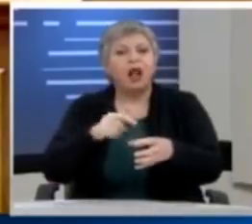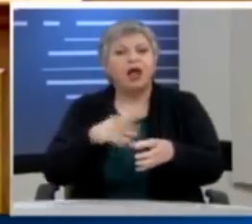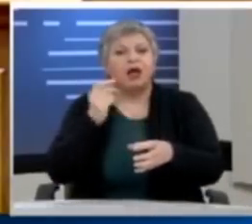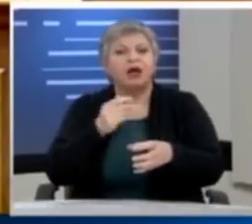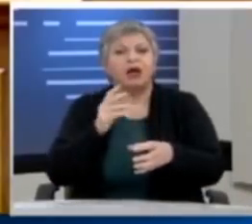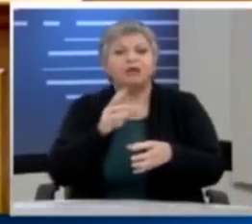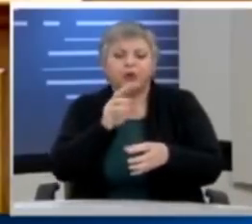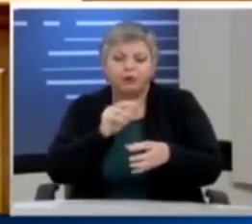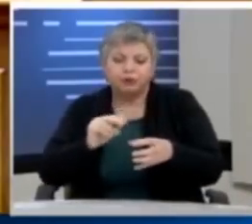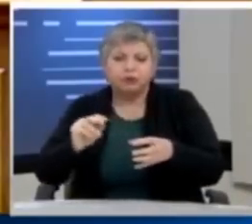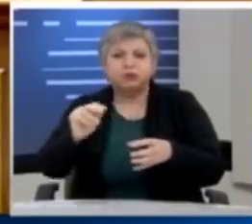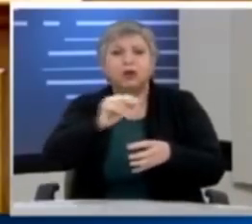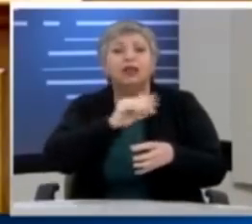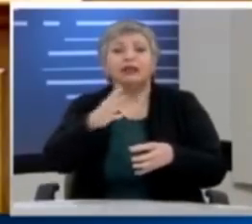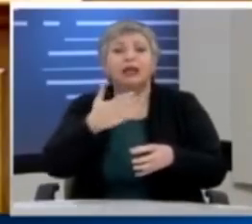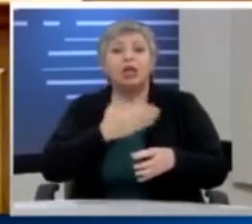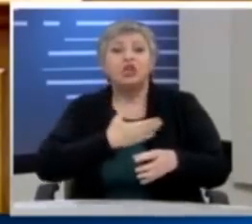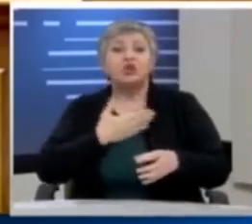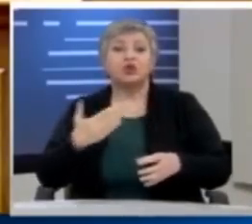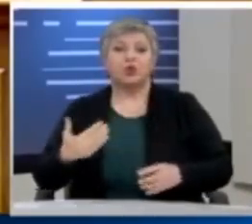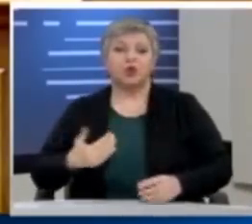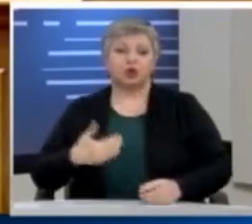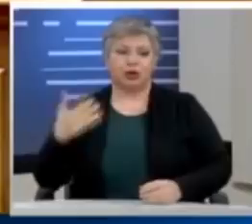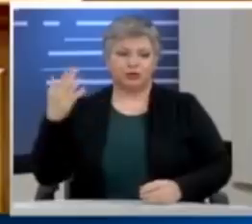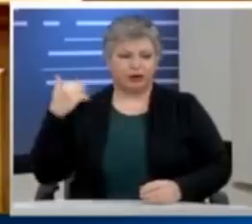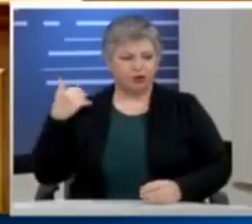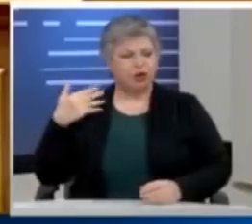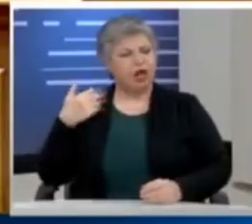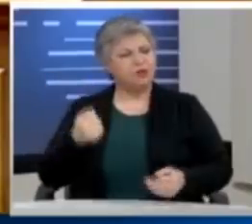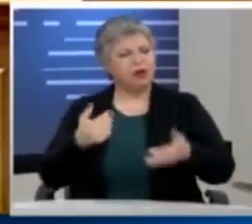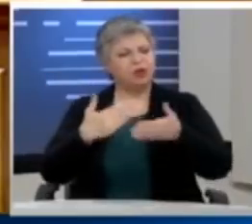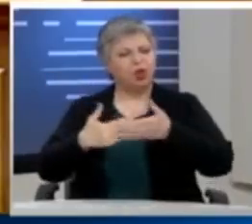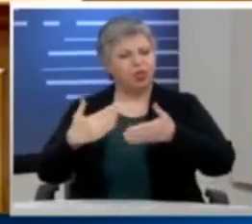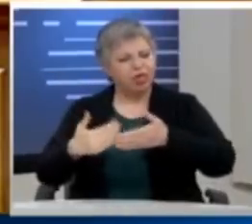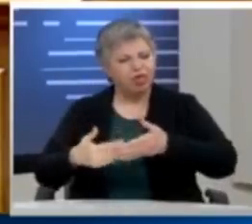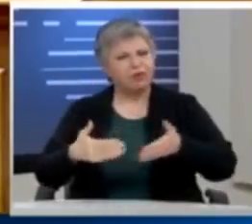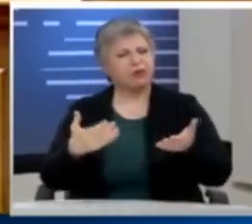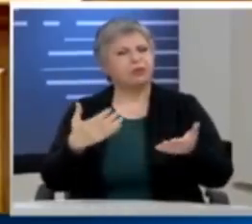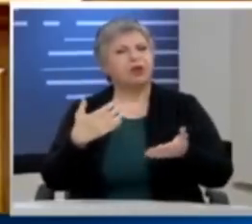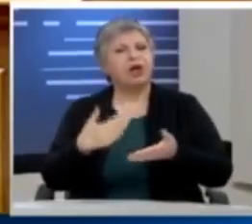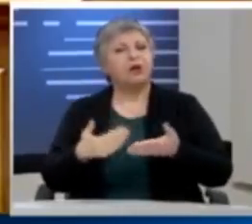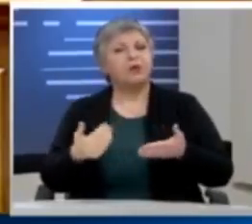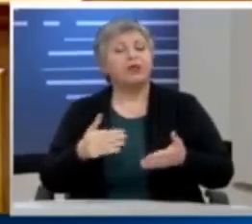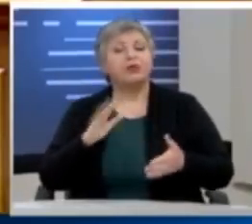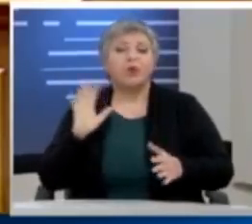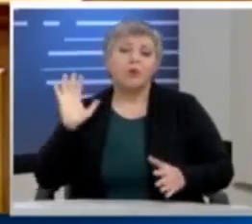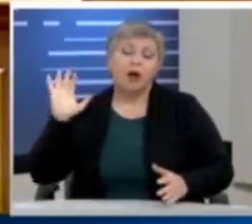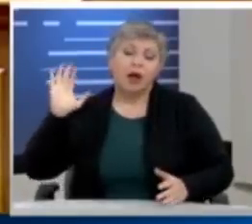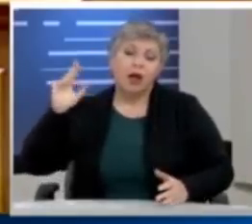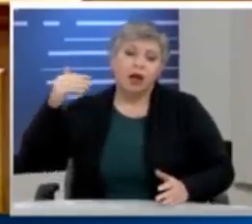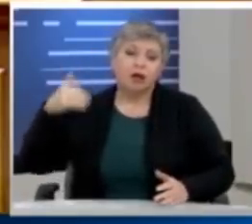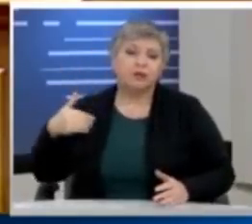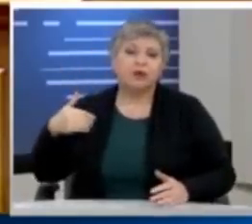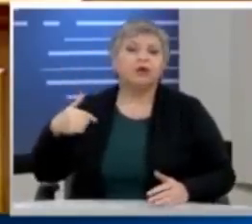ενιαίας Ιουγκοσλαβία, ενώ υπάρχουν πολλά δεδομένα, στοιχεία πολλά, πως μέχρι μια περίοδο ως